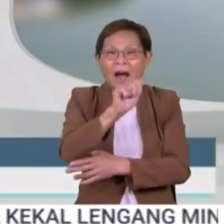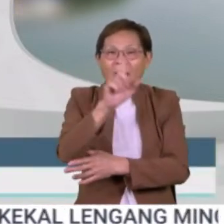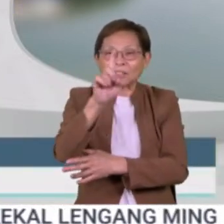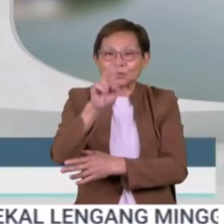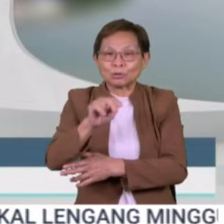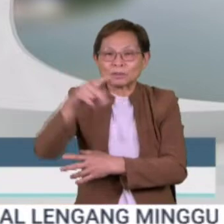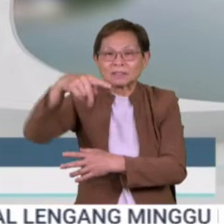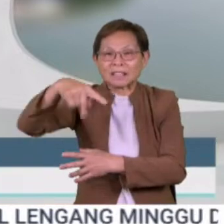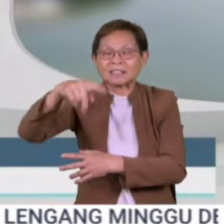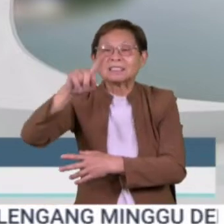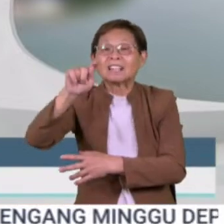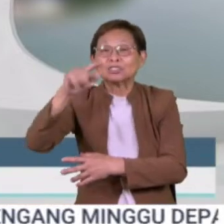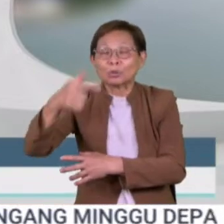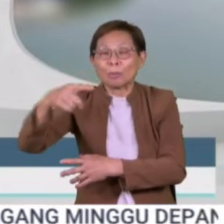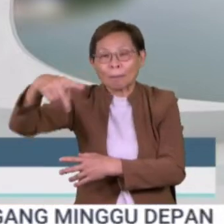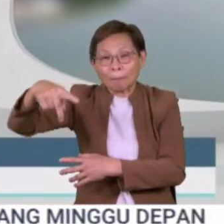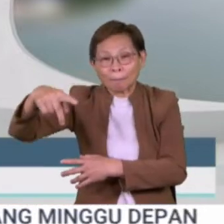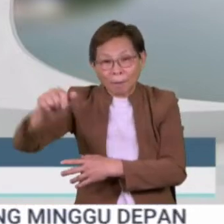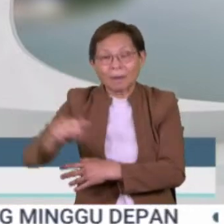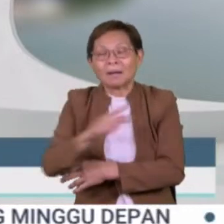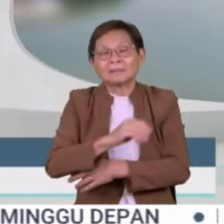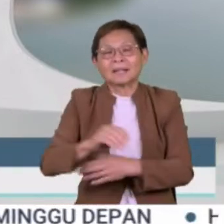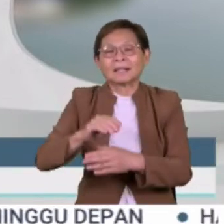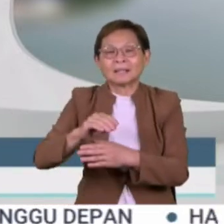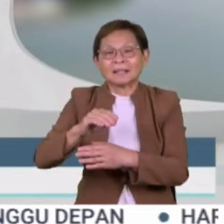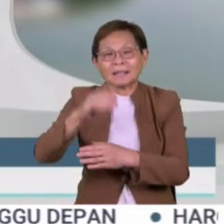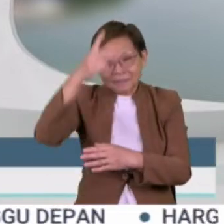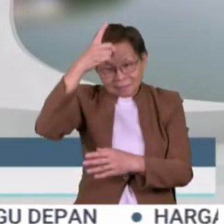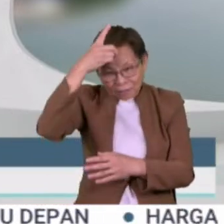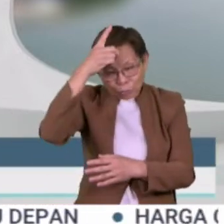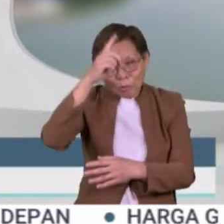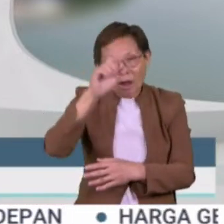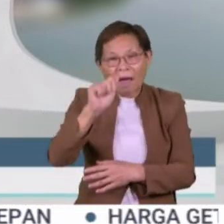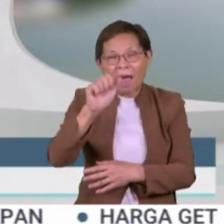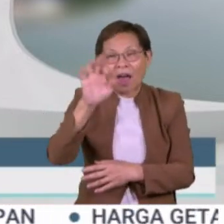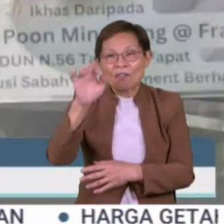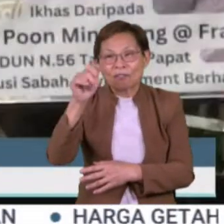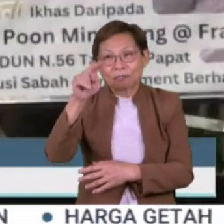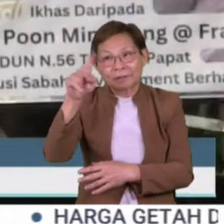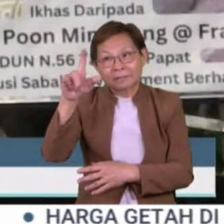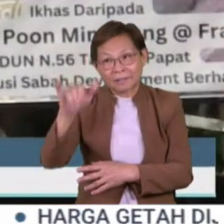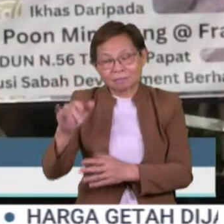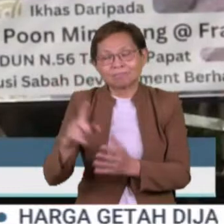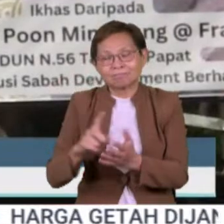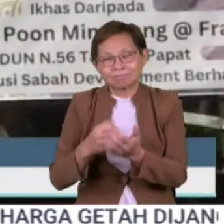Franky pohon Ming Fung serta ahli pernikahan di sana kan Datuk Effendi Hamdan